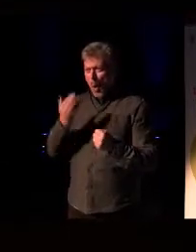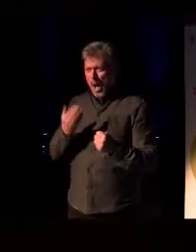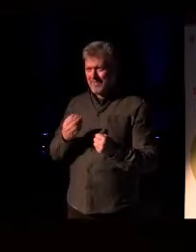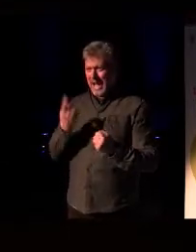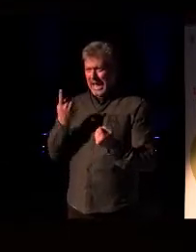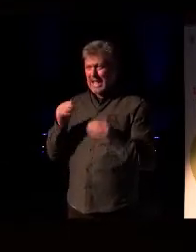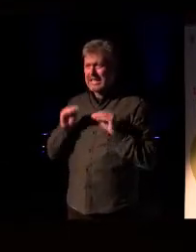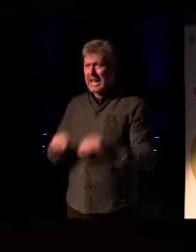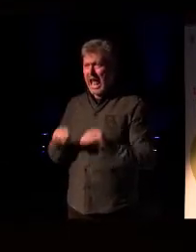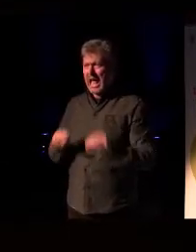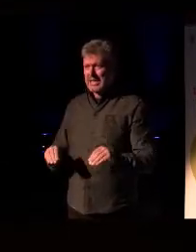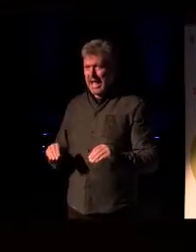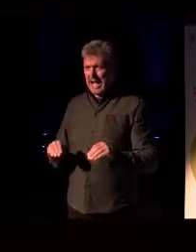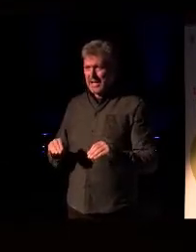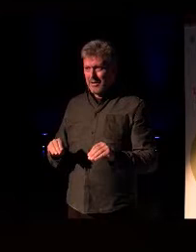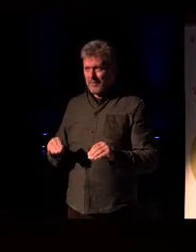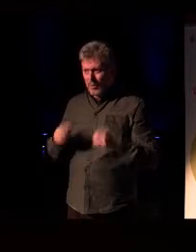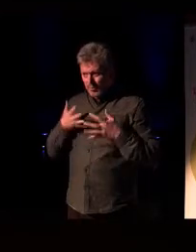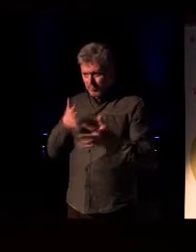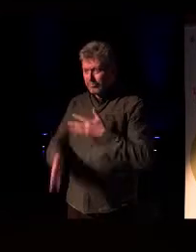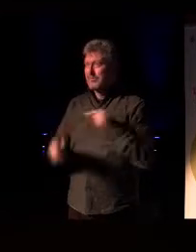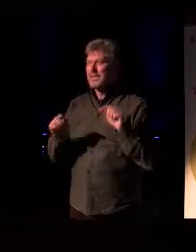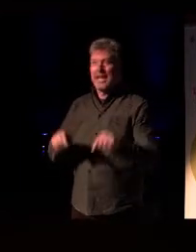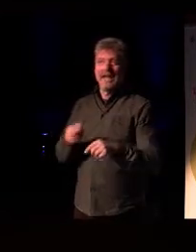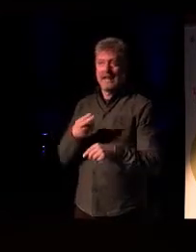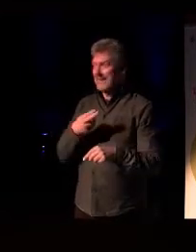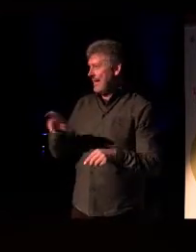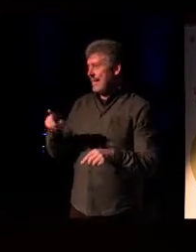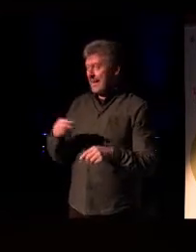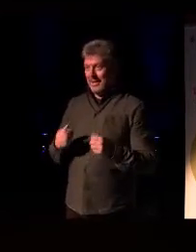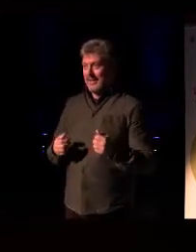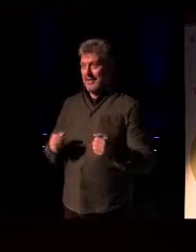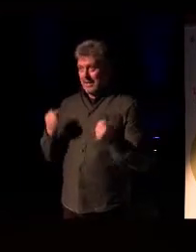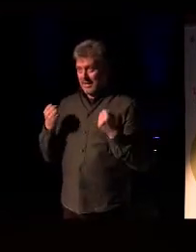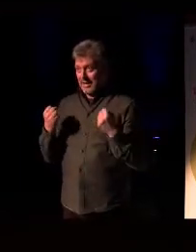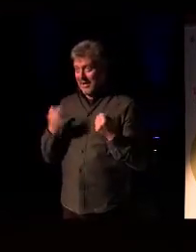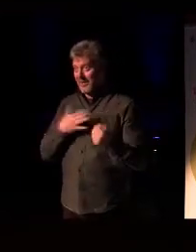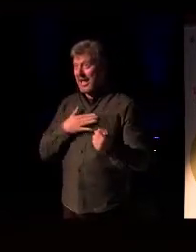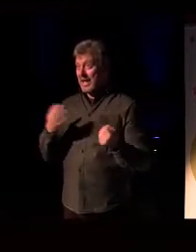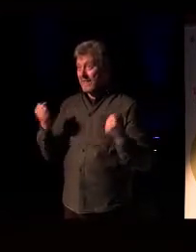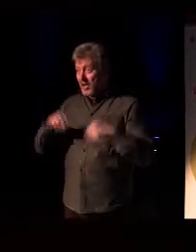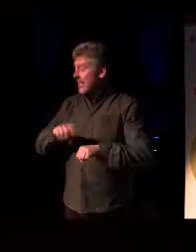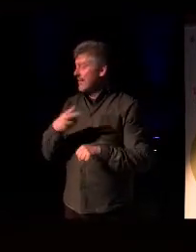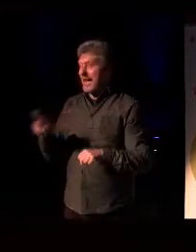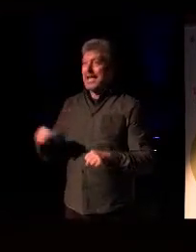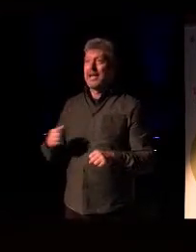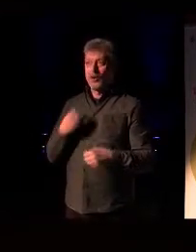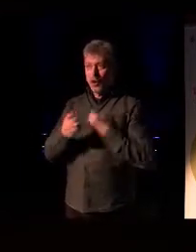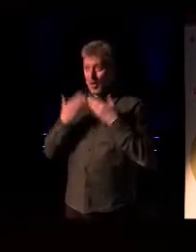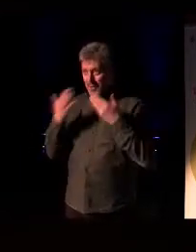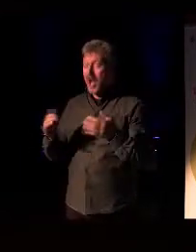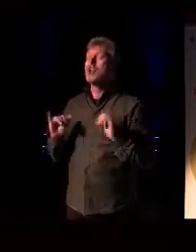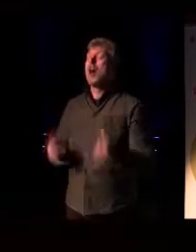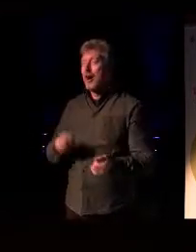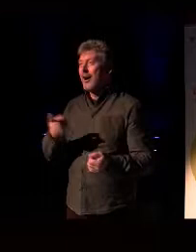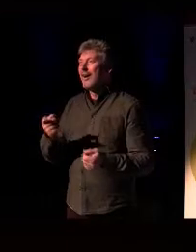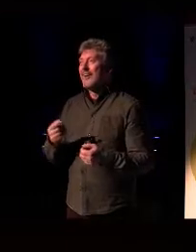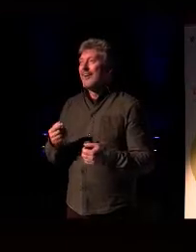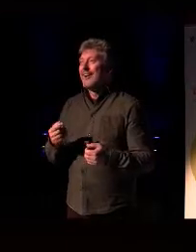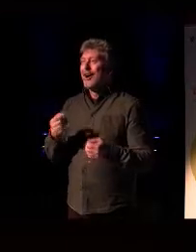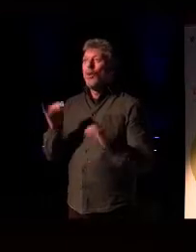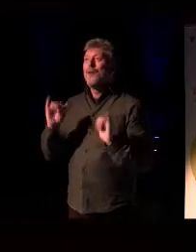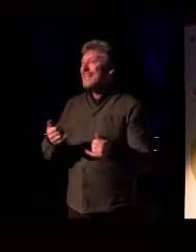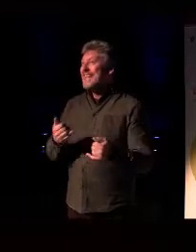det? Det vrient? Gjør det godt? Så hvis ikke det vrient og det gjør det godt, hvem må det gjøre